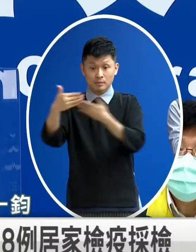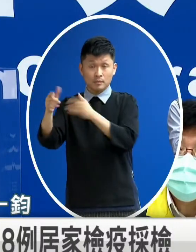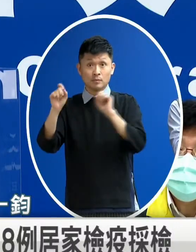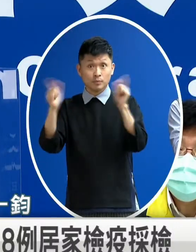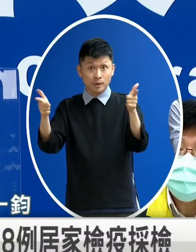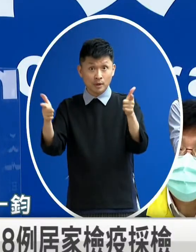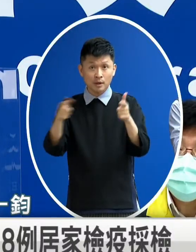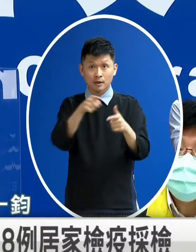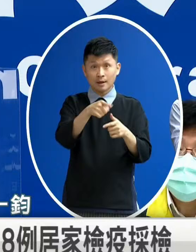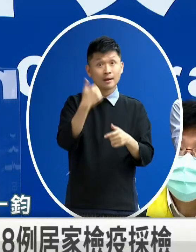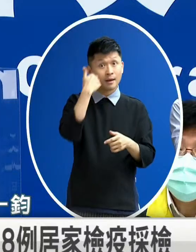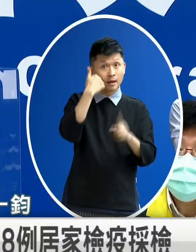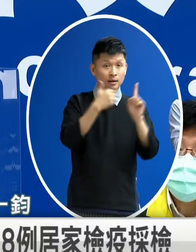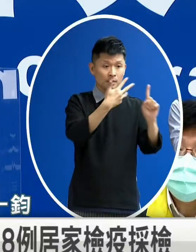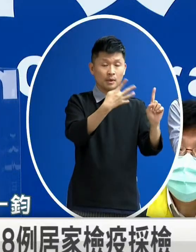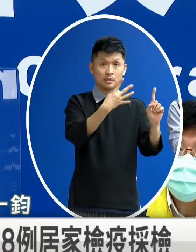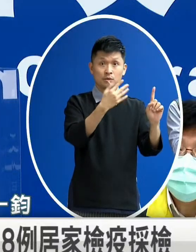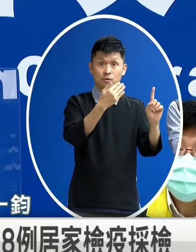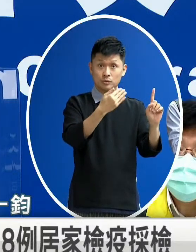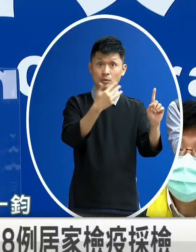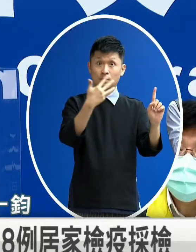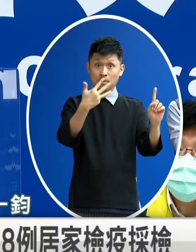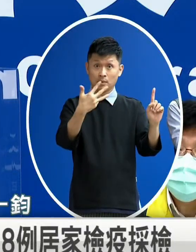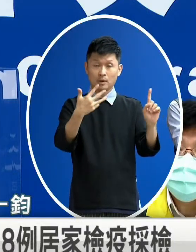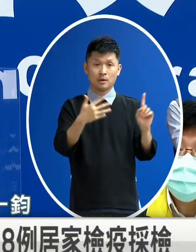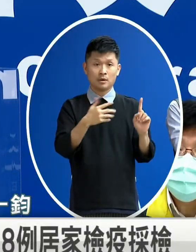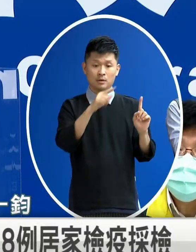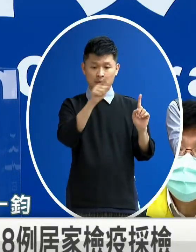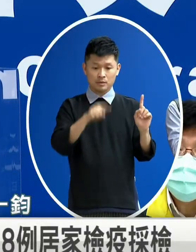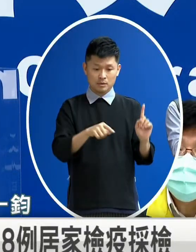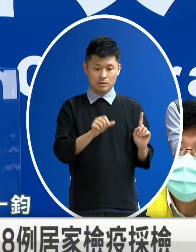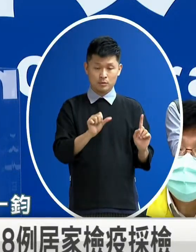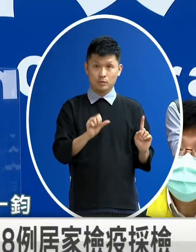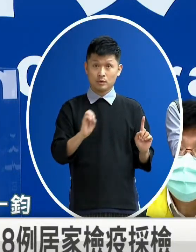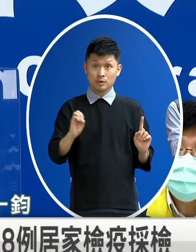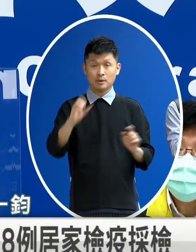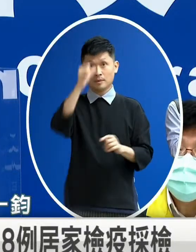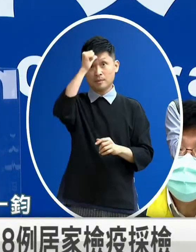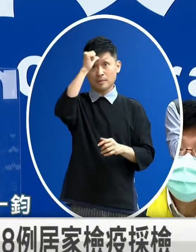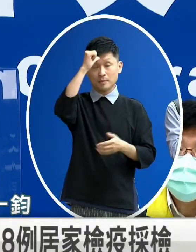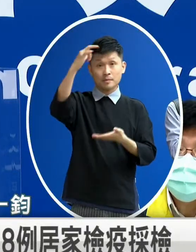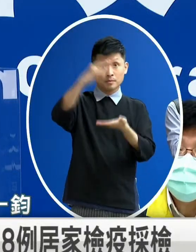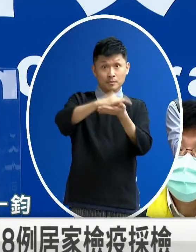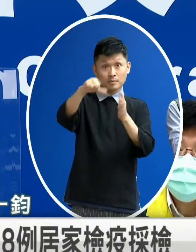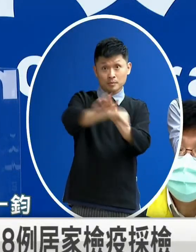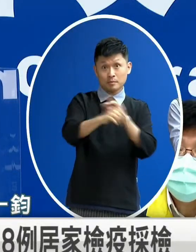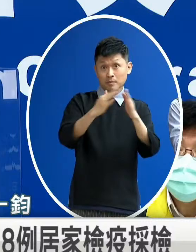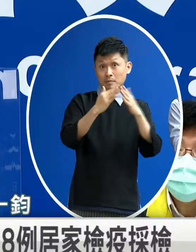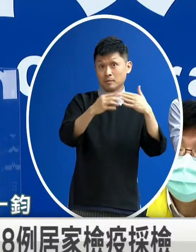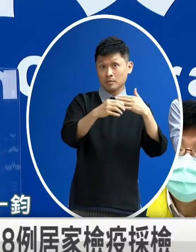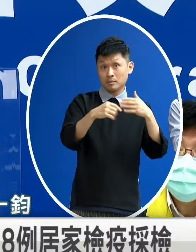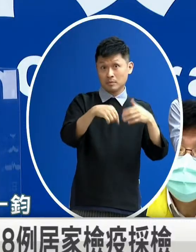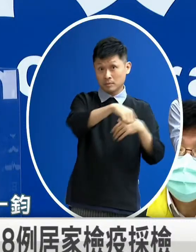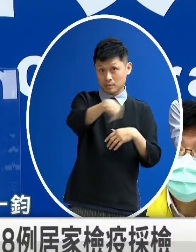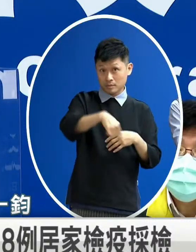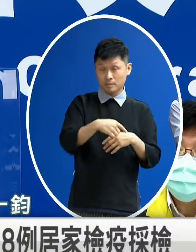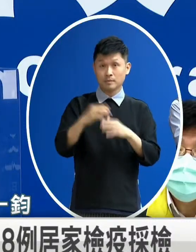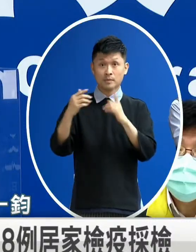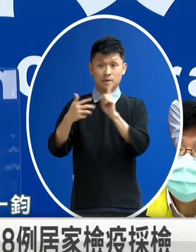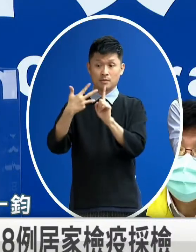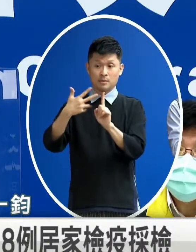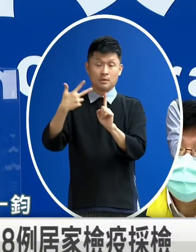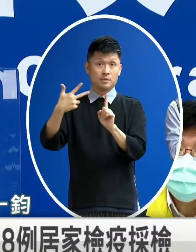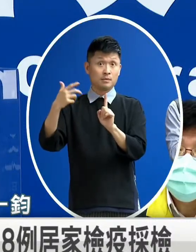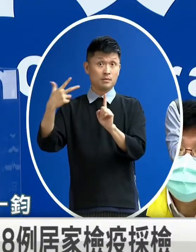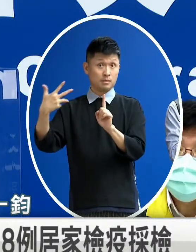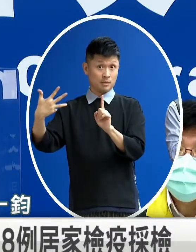案，包括有18498到18500，这三位是印度境外入的一家人，以及有这个